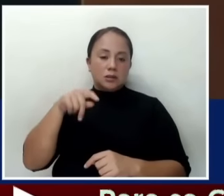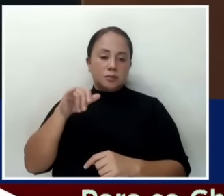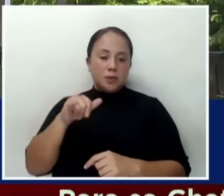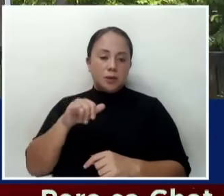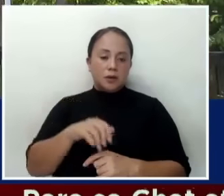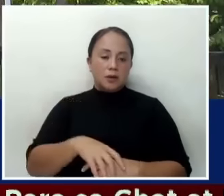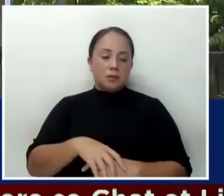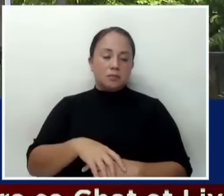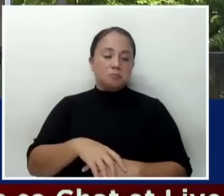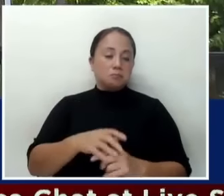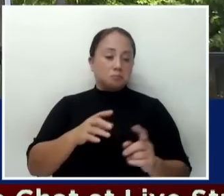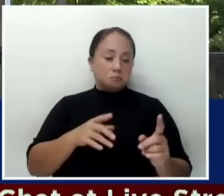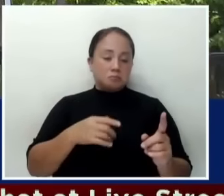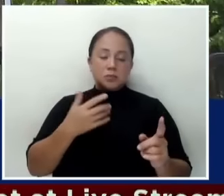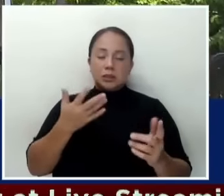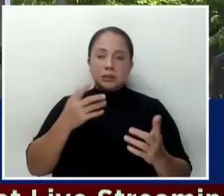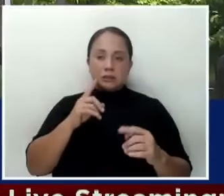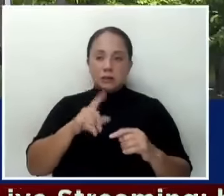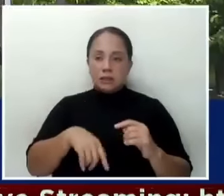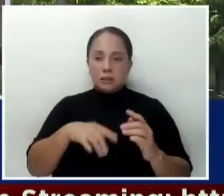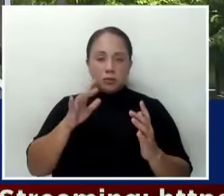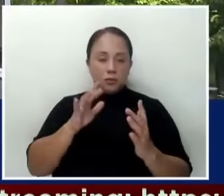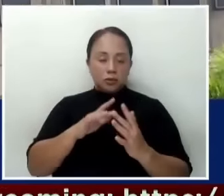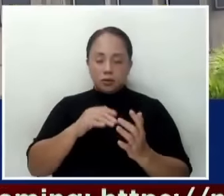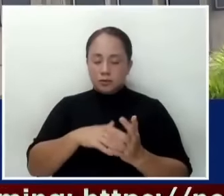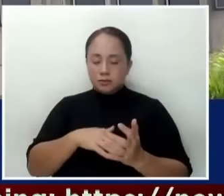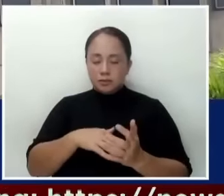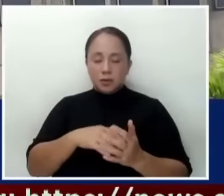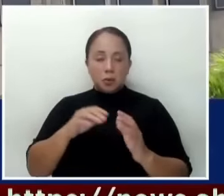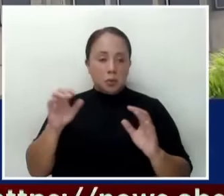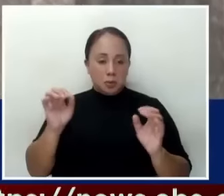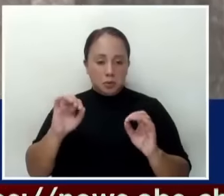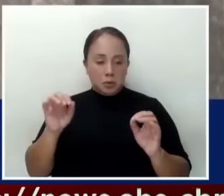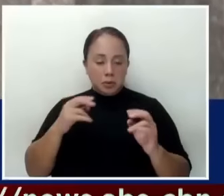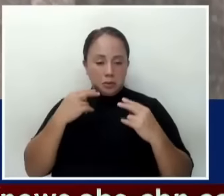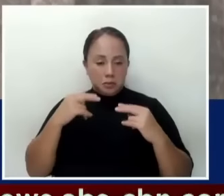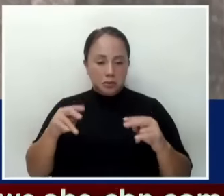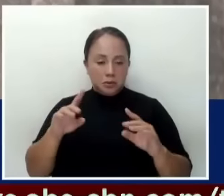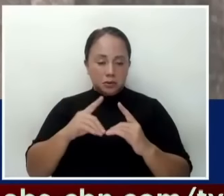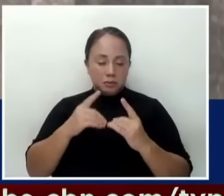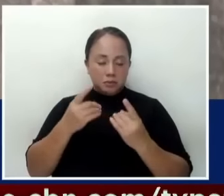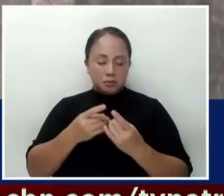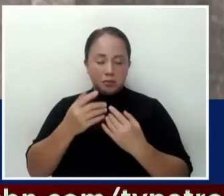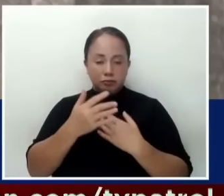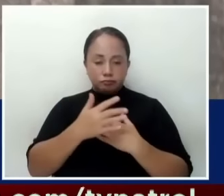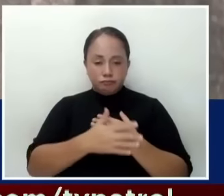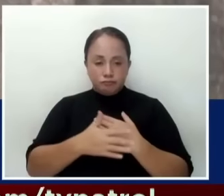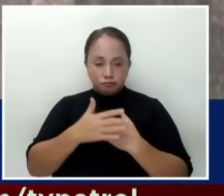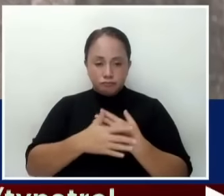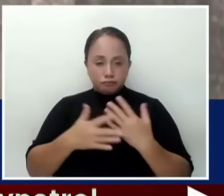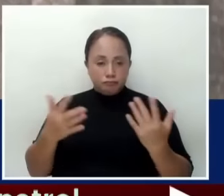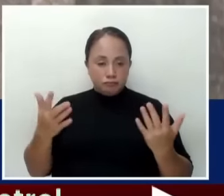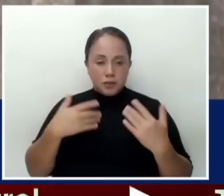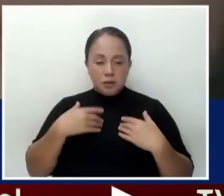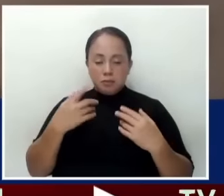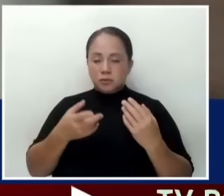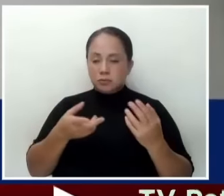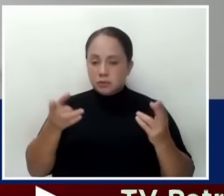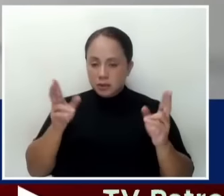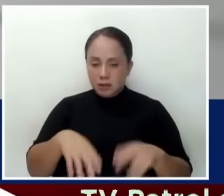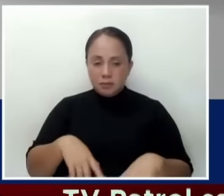Zhijiang at hindi pa rin nila ito nakokontakt. Wala rin anyang balita mula sa Department of Foreign Affairs tungkol sa ginagawang paghahanap kay